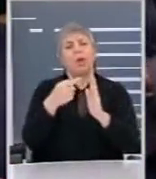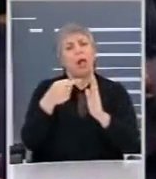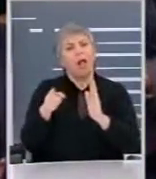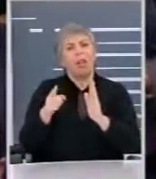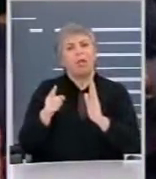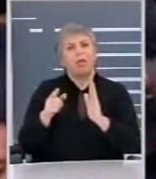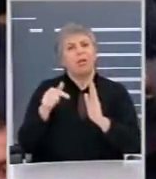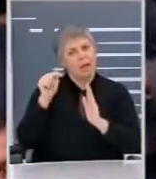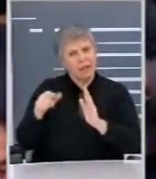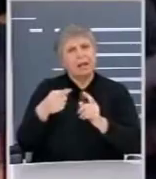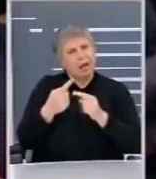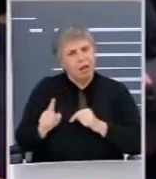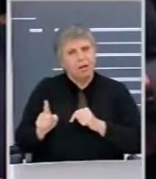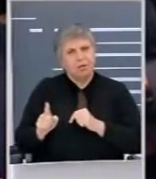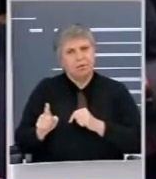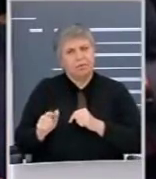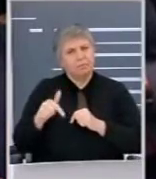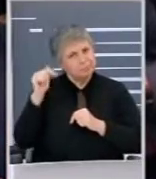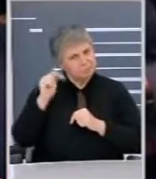στην ταμπαγκέρα.